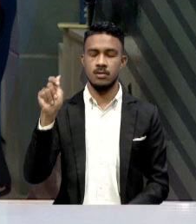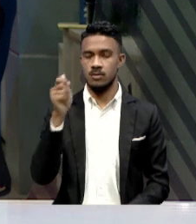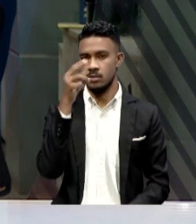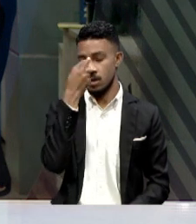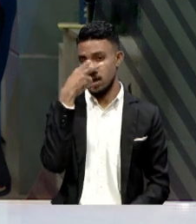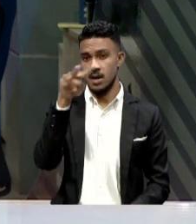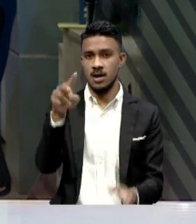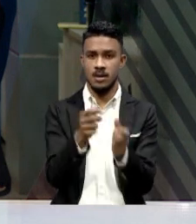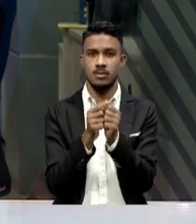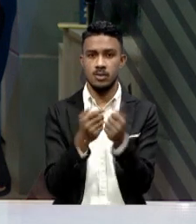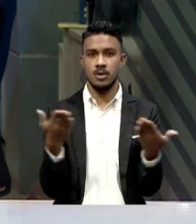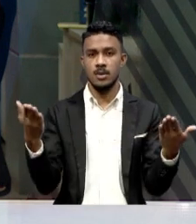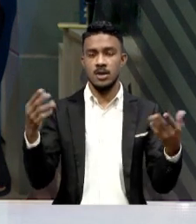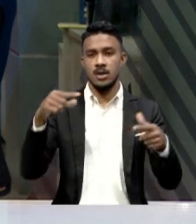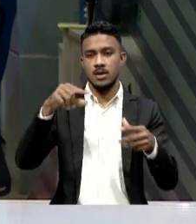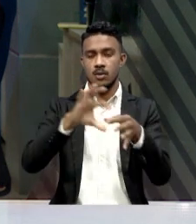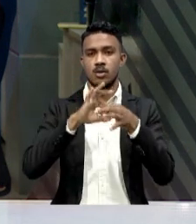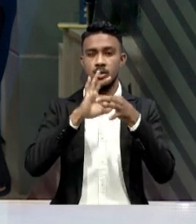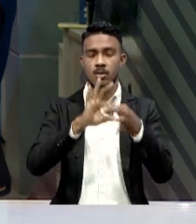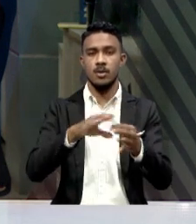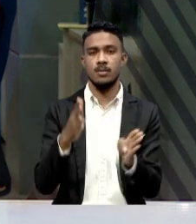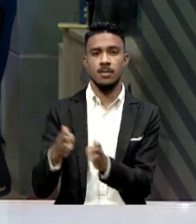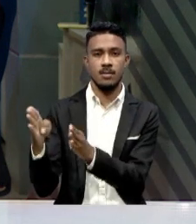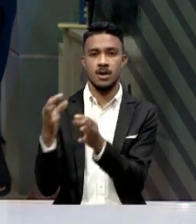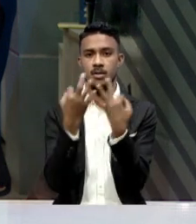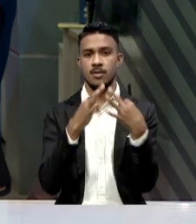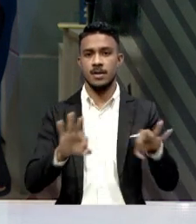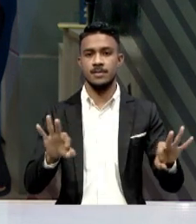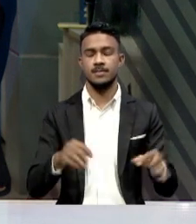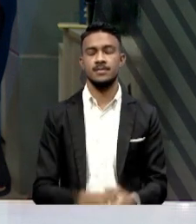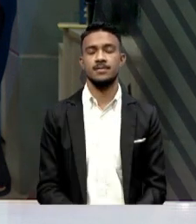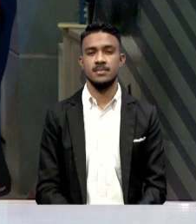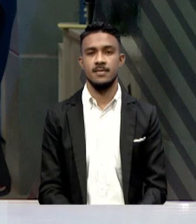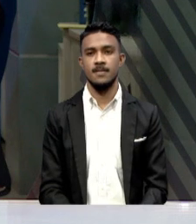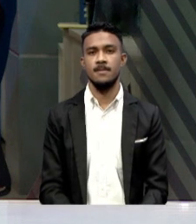reportagem ira nebe, equipa cobertura preparauna.